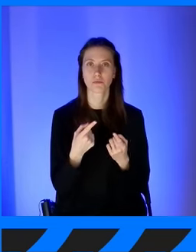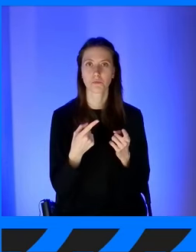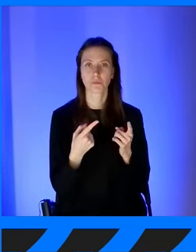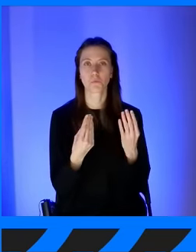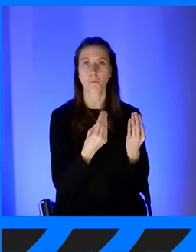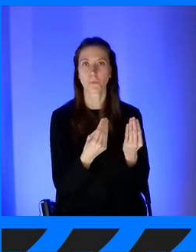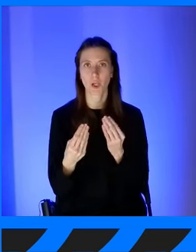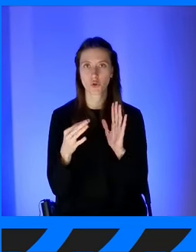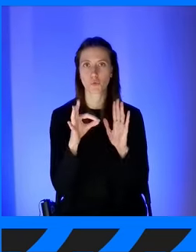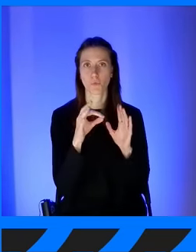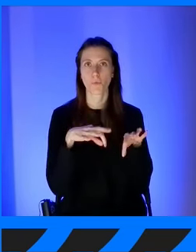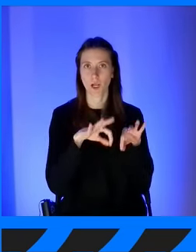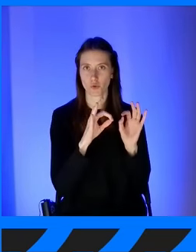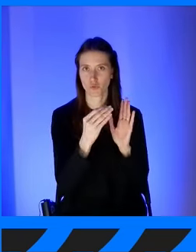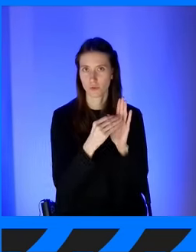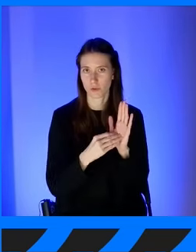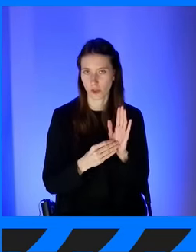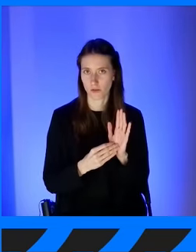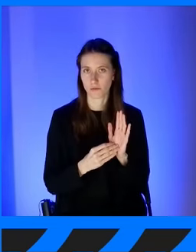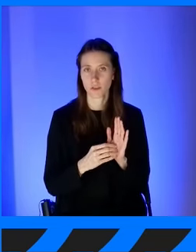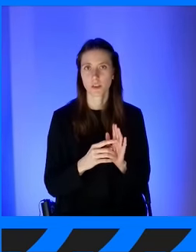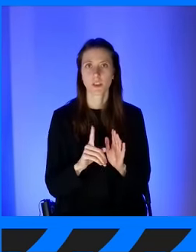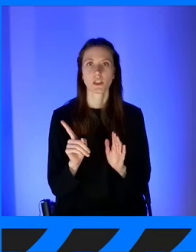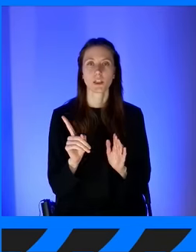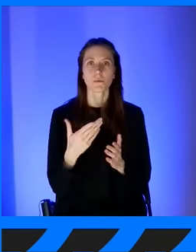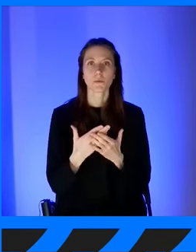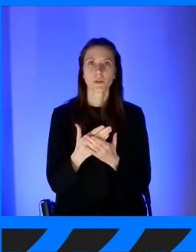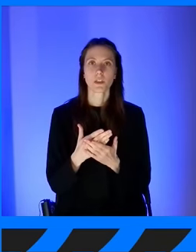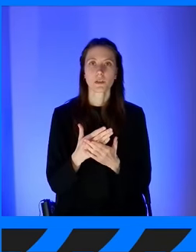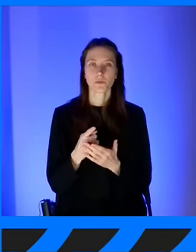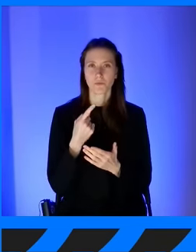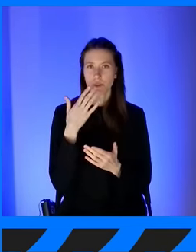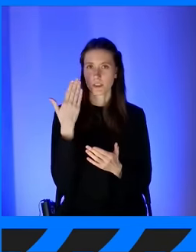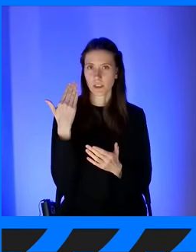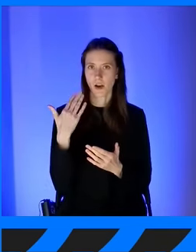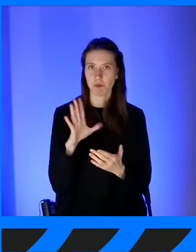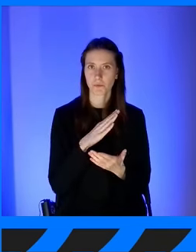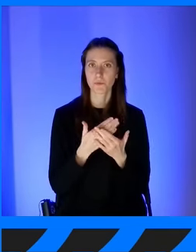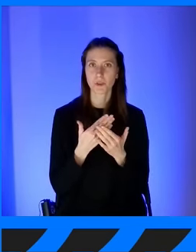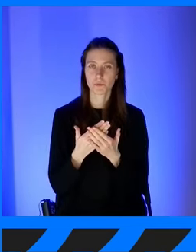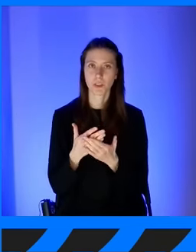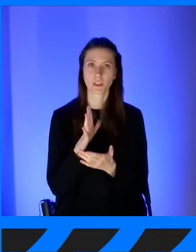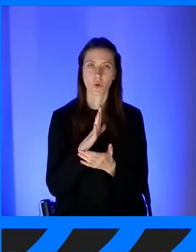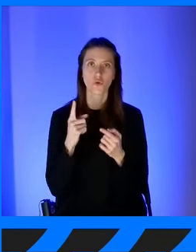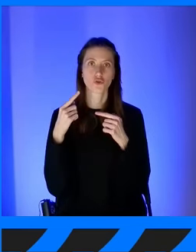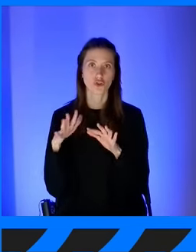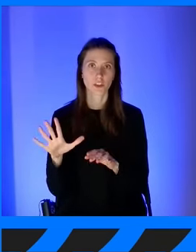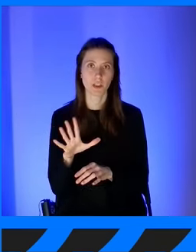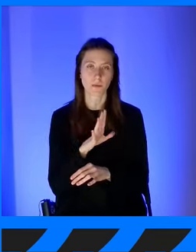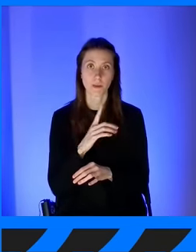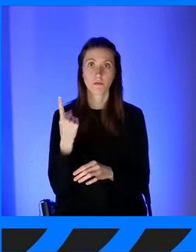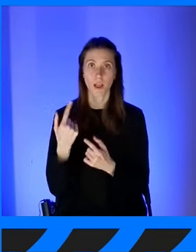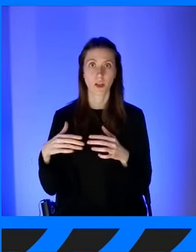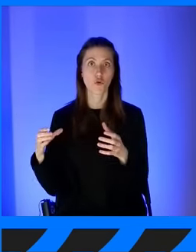и почему именно он так говорит Да там частный пример вот недавно то есть прям с этим решали приходит одна